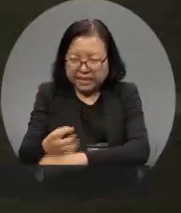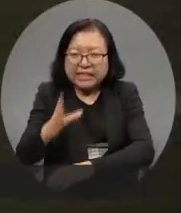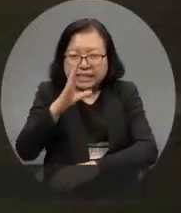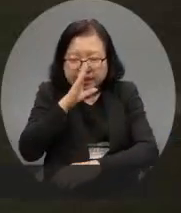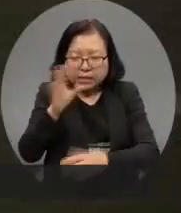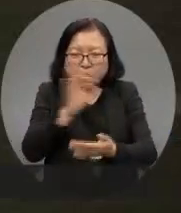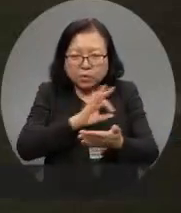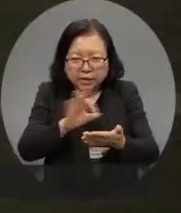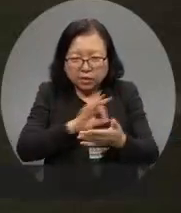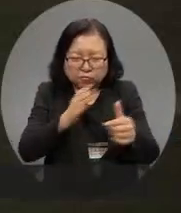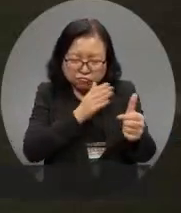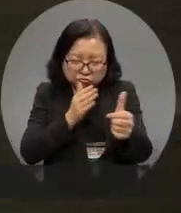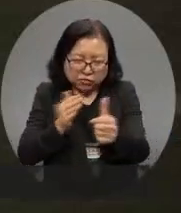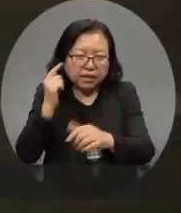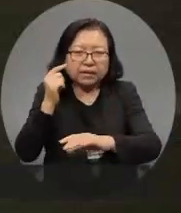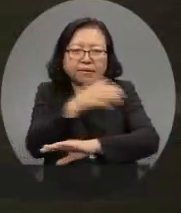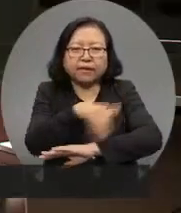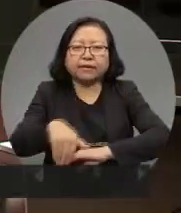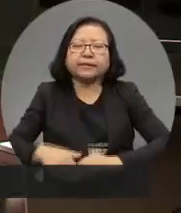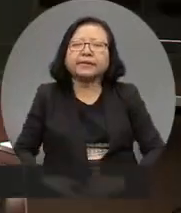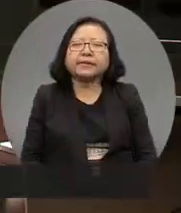반영하도록 요청할 계획입니다.